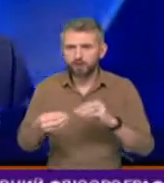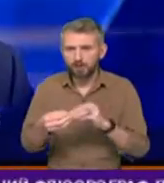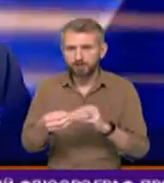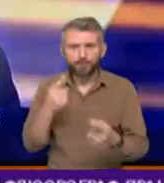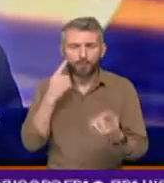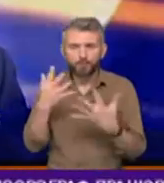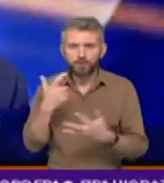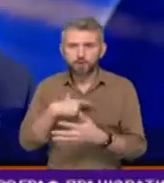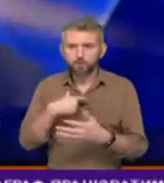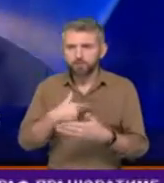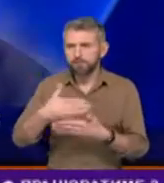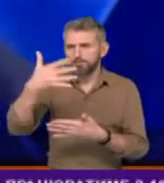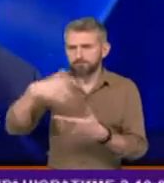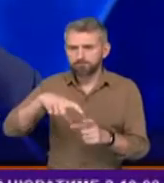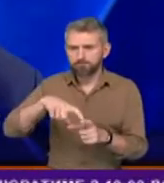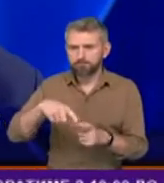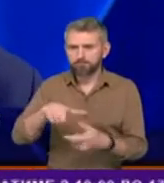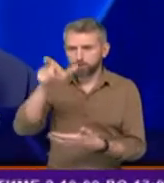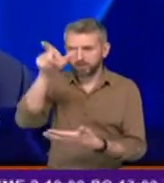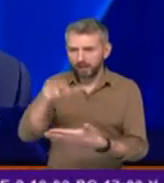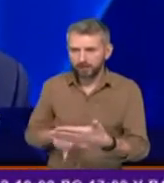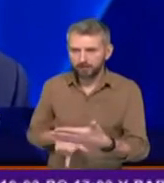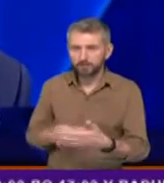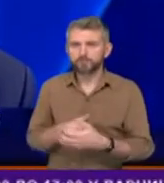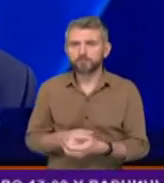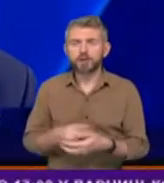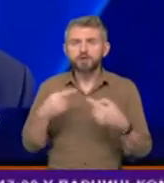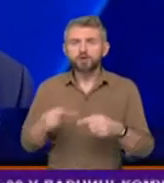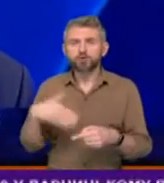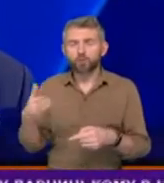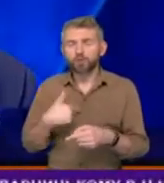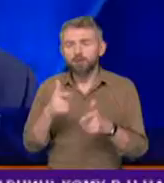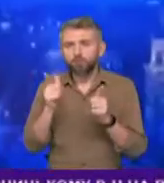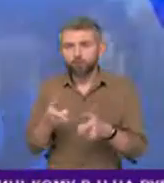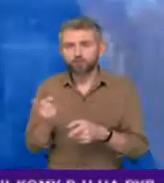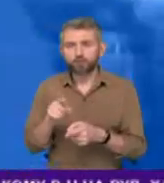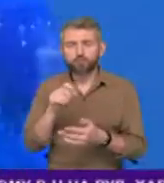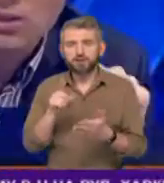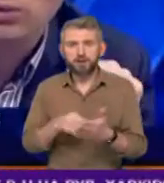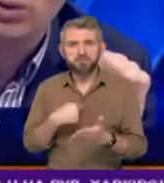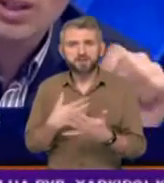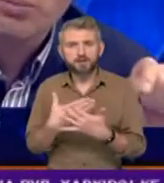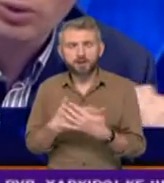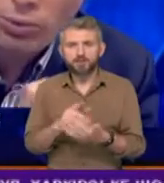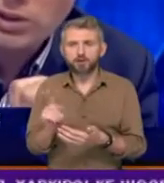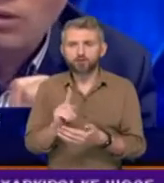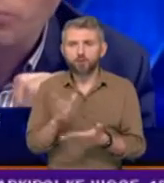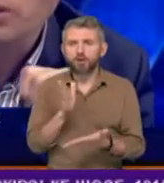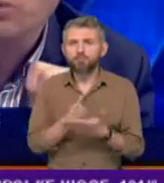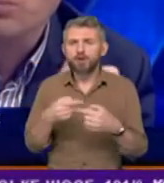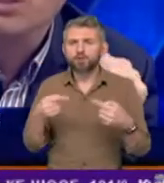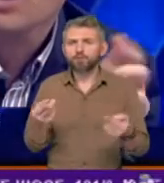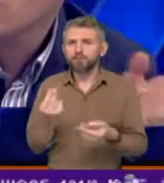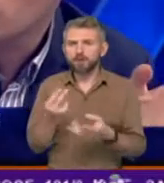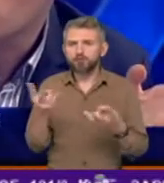результати, ці бюлетені, все інше для виборчої комісії. З іншого боку, я погоджуюсь з нашим глядачем в тій частині, що мені здається, що майнову заставу